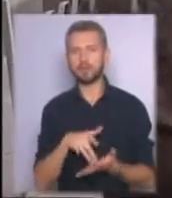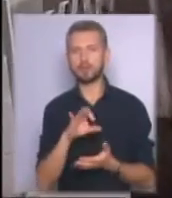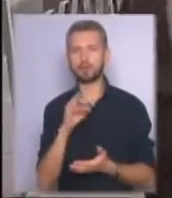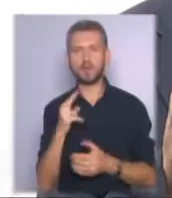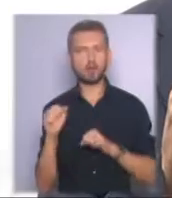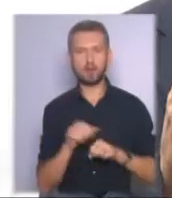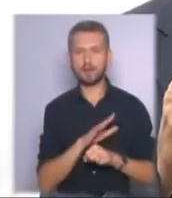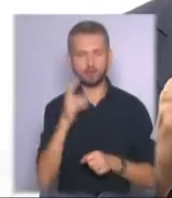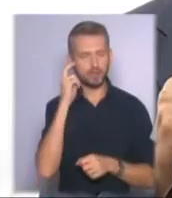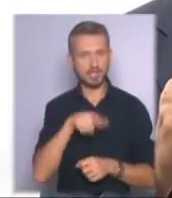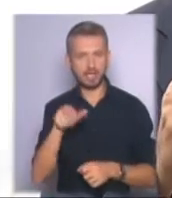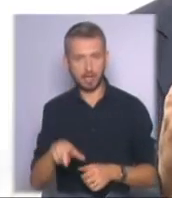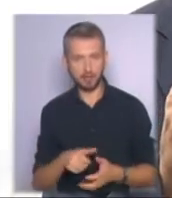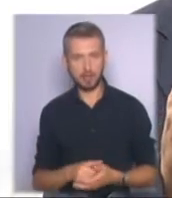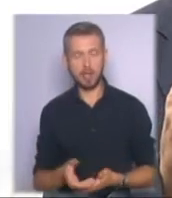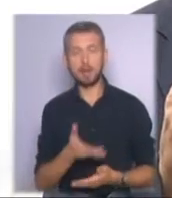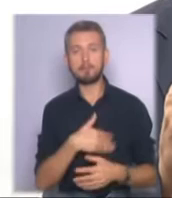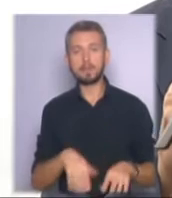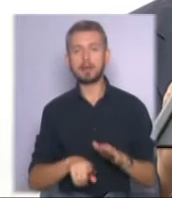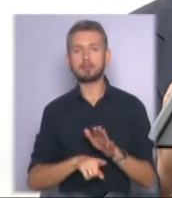незахищених киян. Ми відкрили продажу